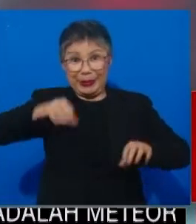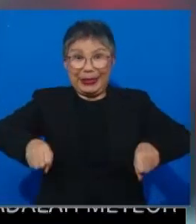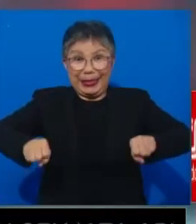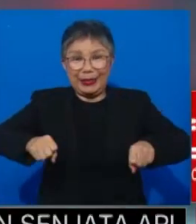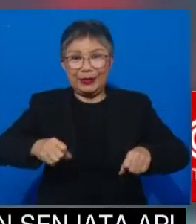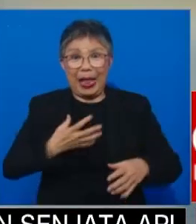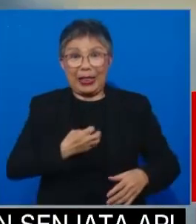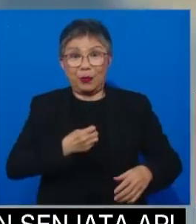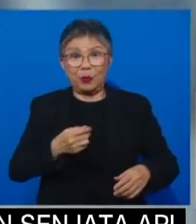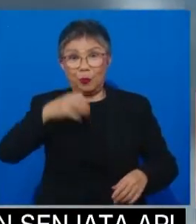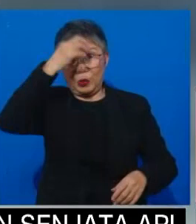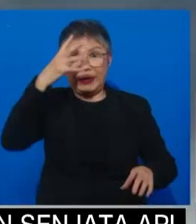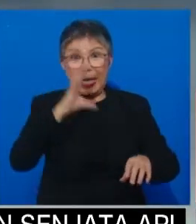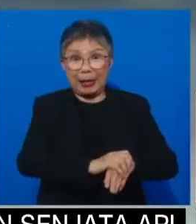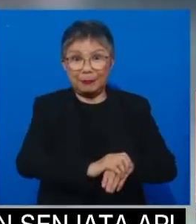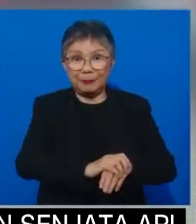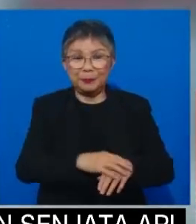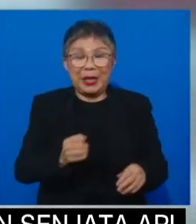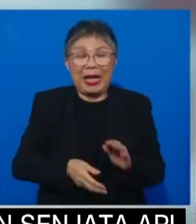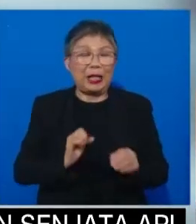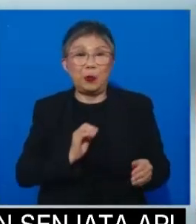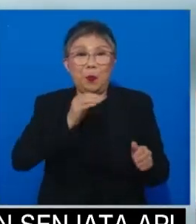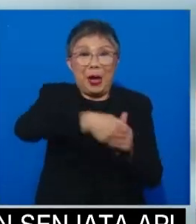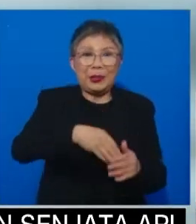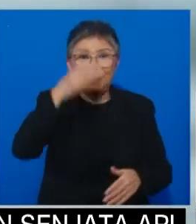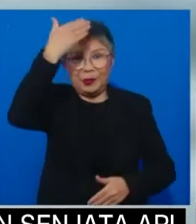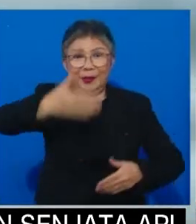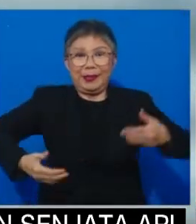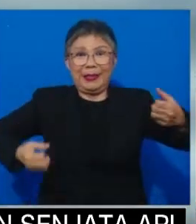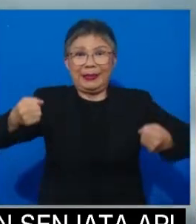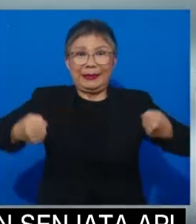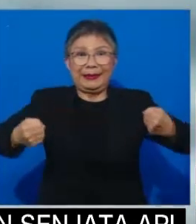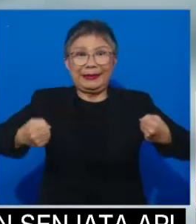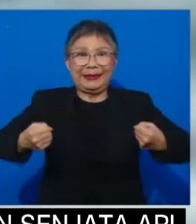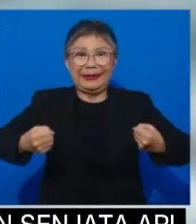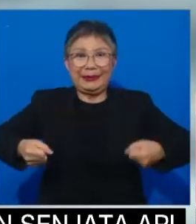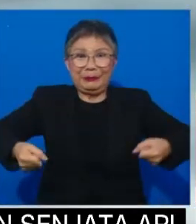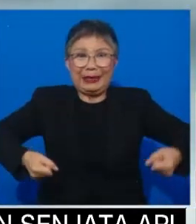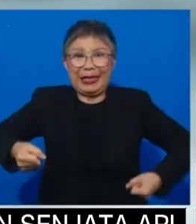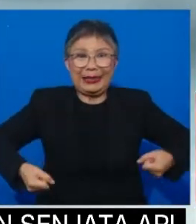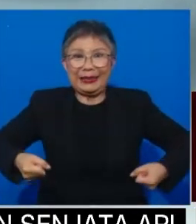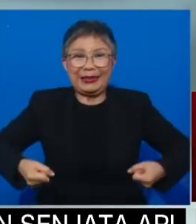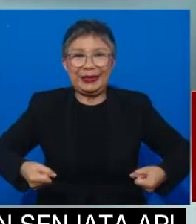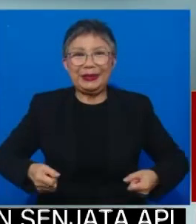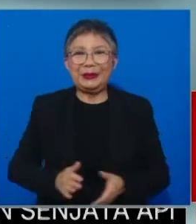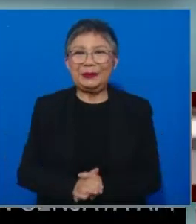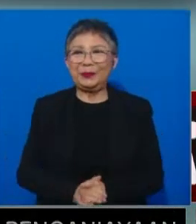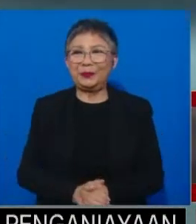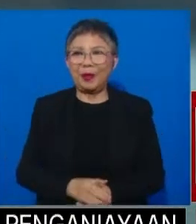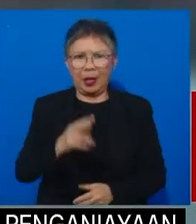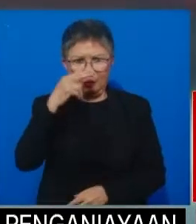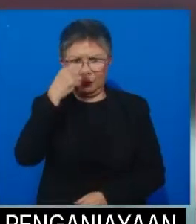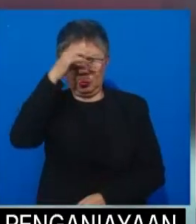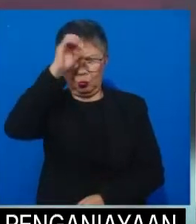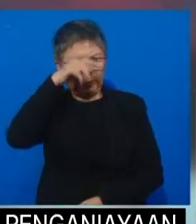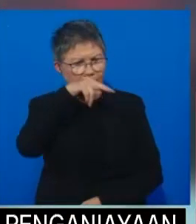Tengah. Dalam rekaman tersebut, tampak pengendara motor panik karena ketahuan polisi yang sedang berjaga di